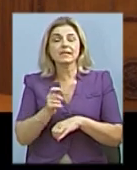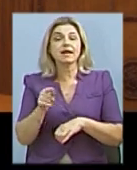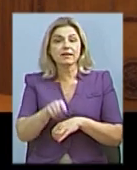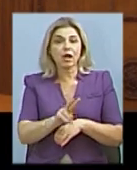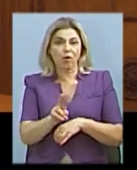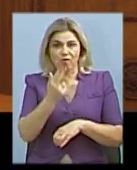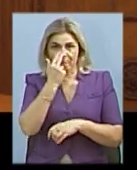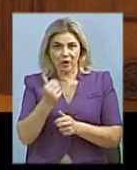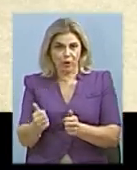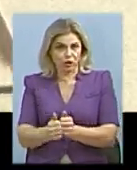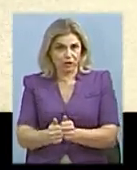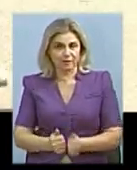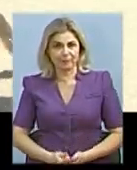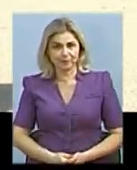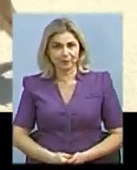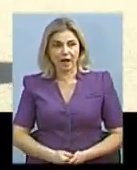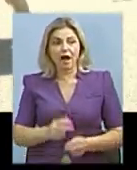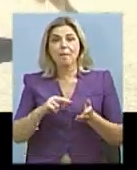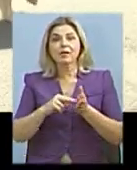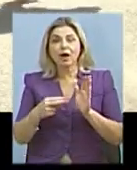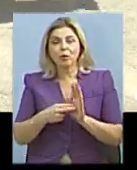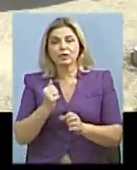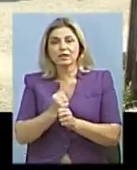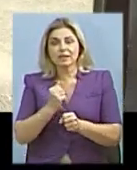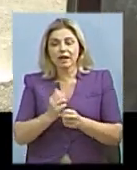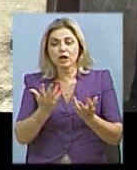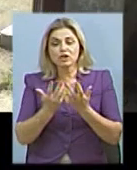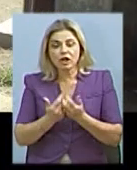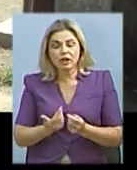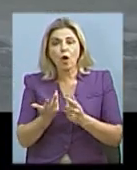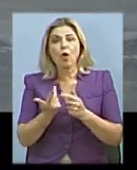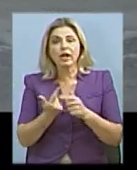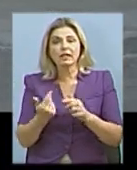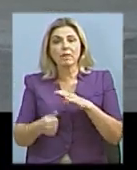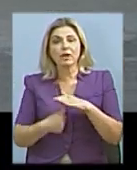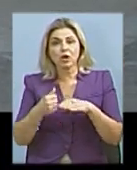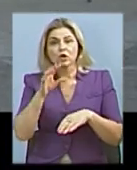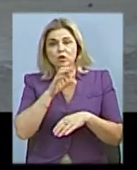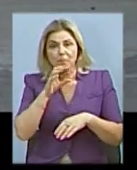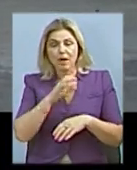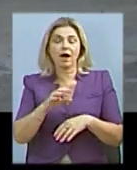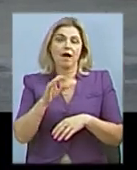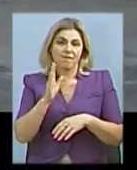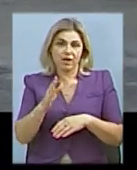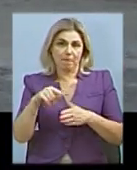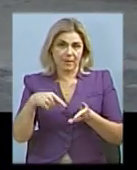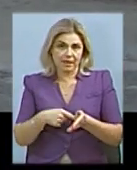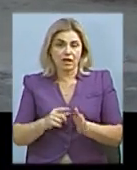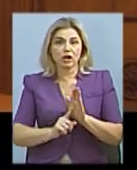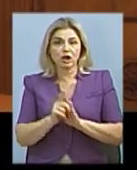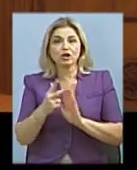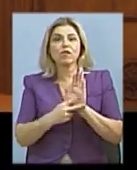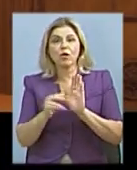ми приручили. Планують також провести підрахунки кількості безпритульних тварин у місті. Почнеться він 8